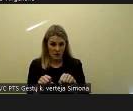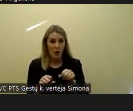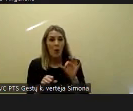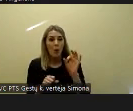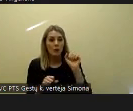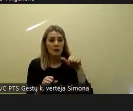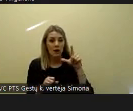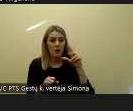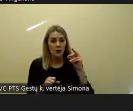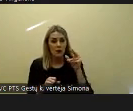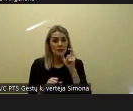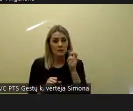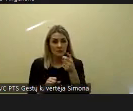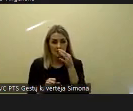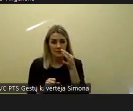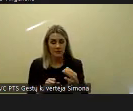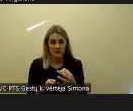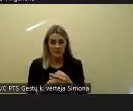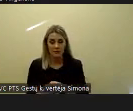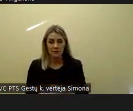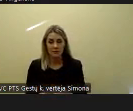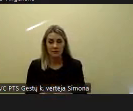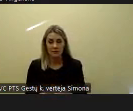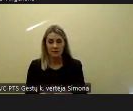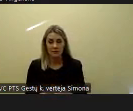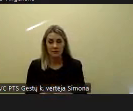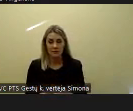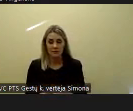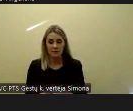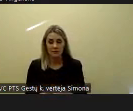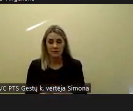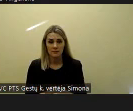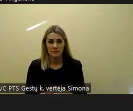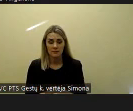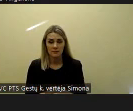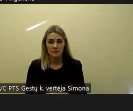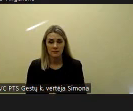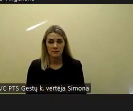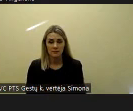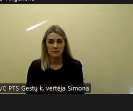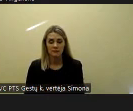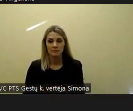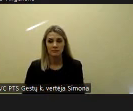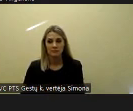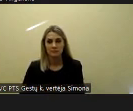atsakys ir aš išversiu. Is it just the interpreter that's having a problem or are people? No, I think it's